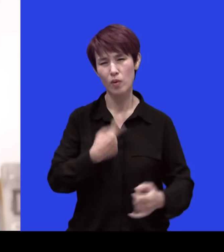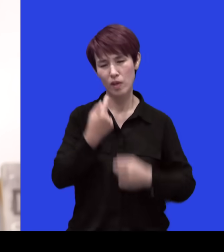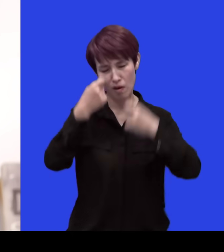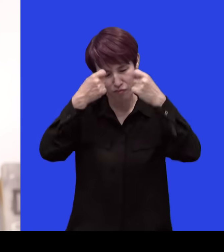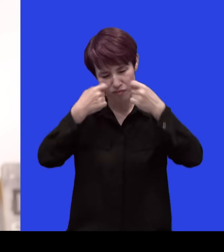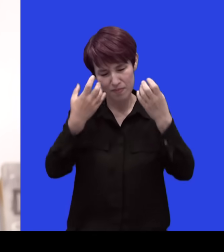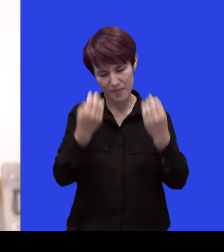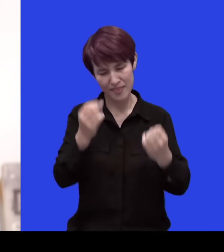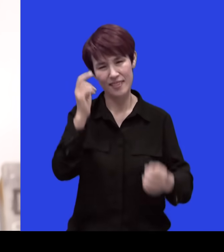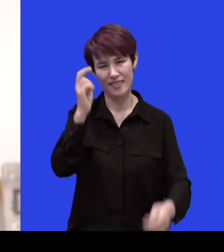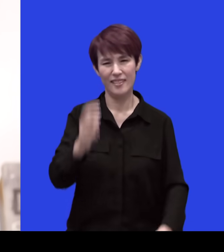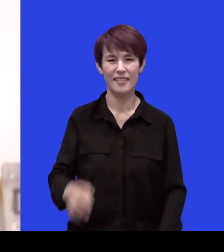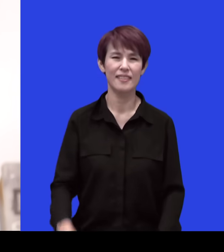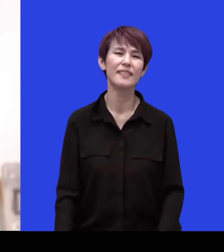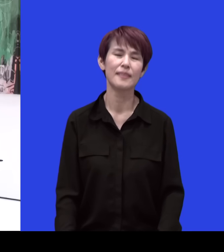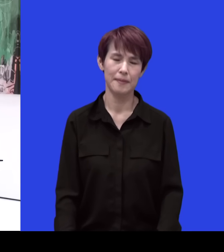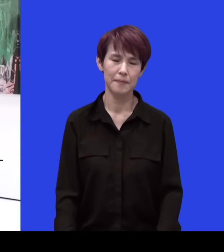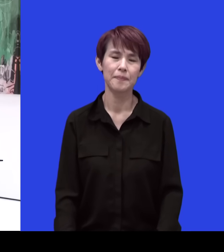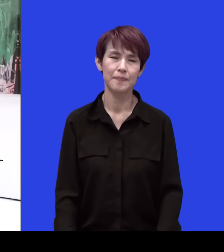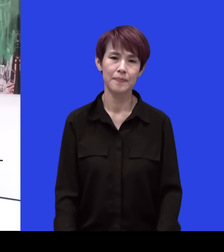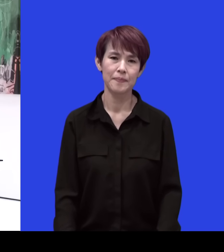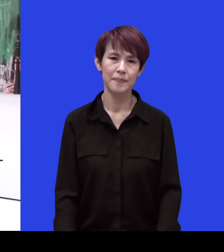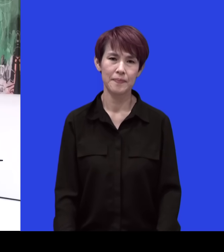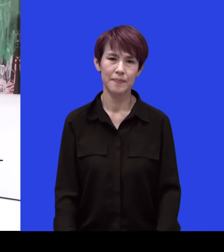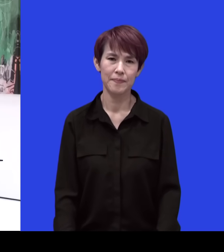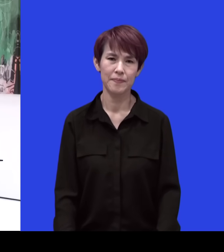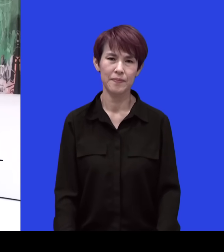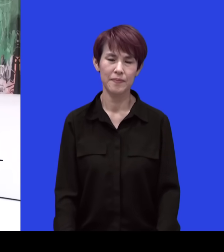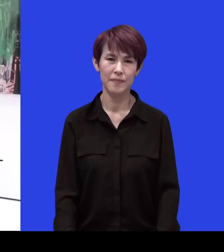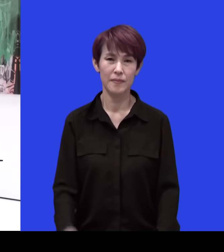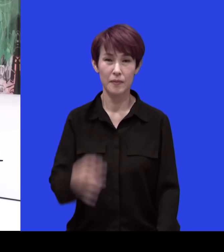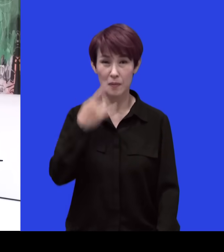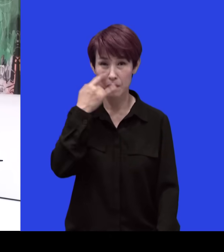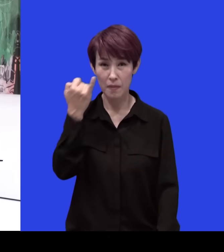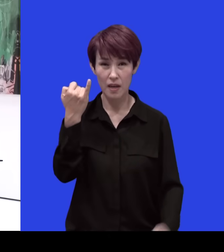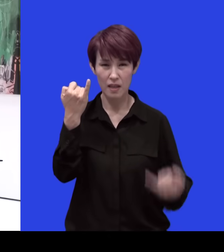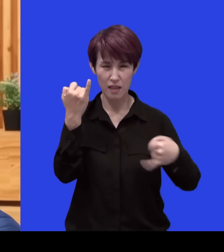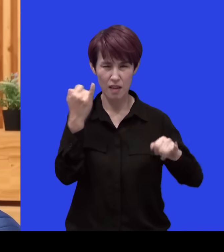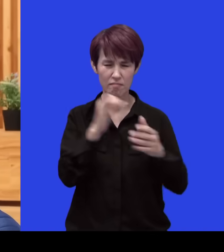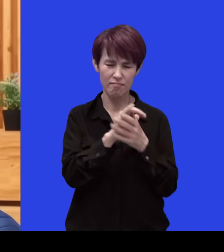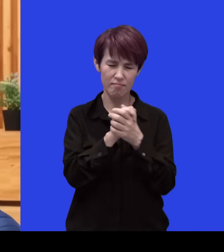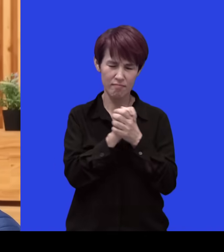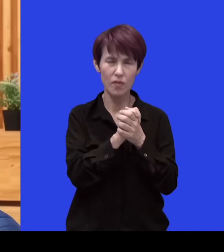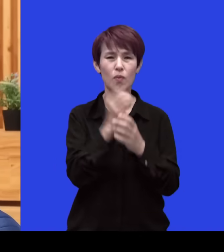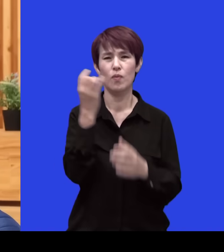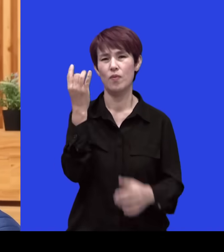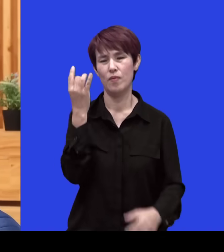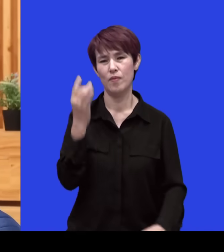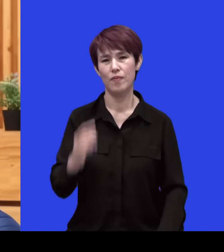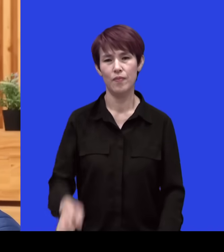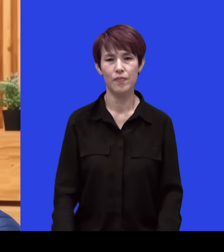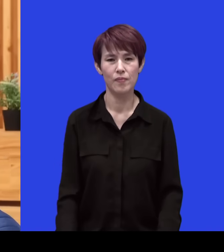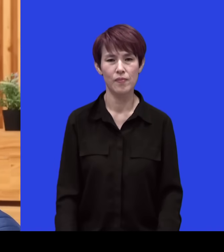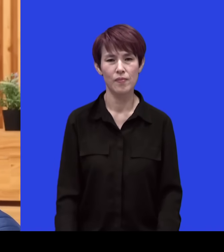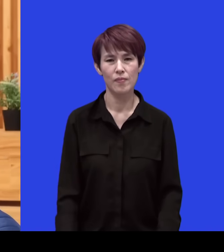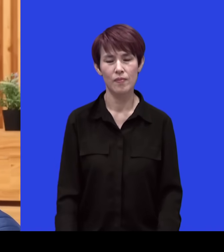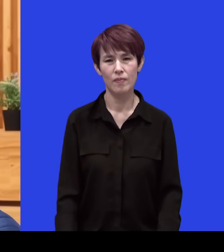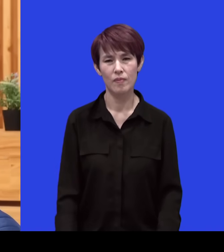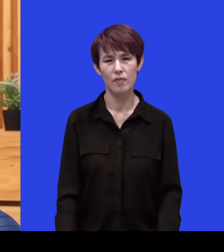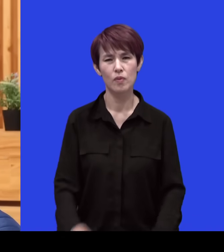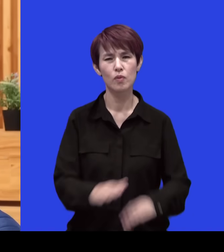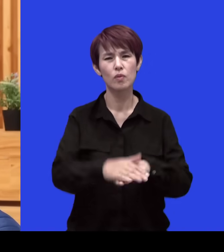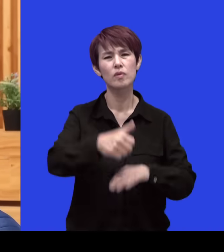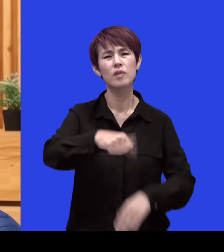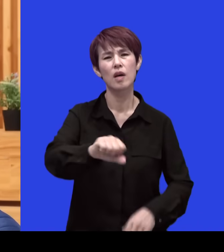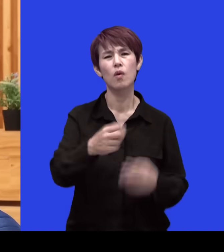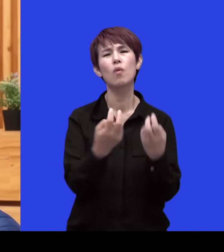그렇죠. 아 많이 알았죠. 그 딸과 시원- 엄마 사이가 각별하잖아요. 네, 더 각별하죠. 아니 그보다 남겨진 피부치들 있잖아요.